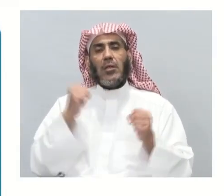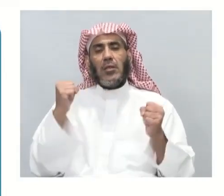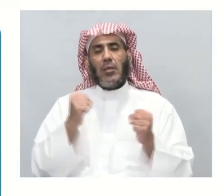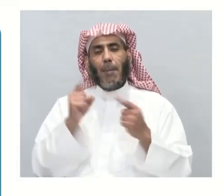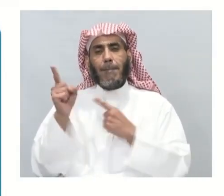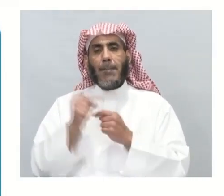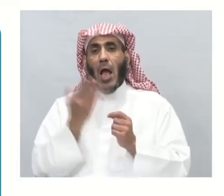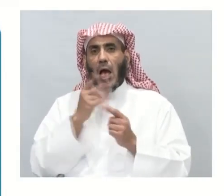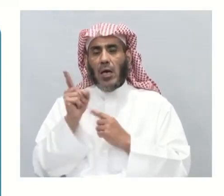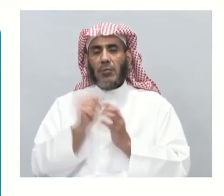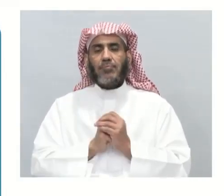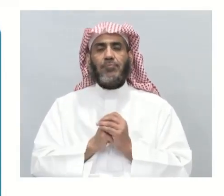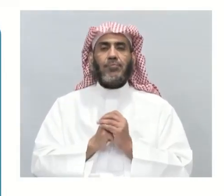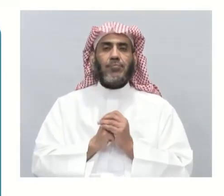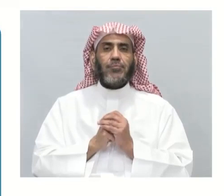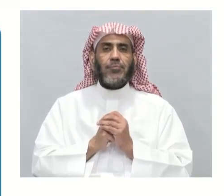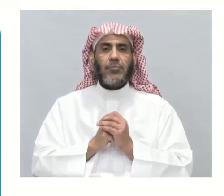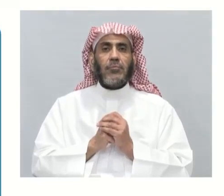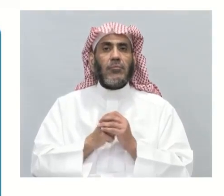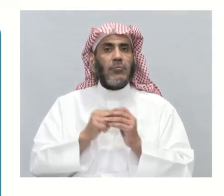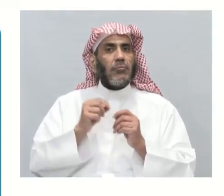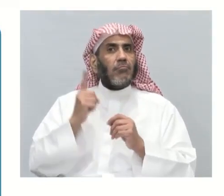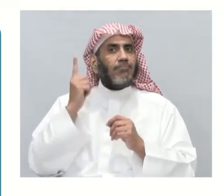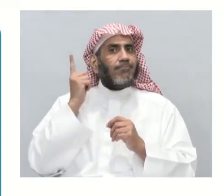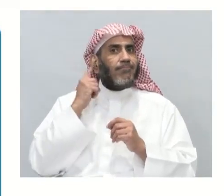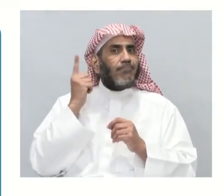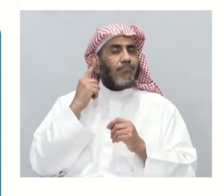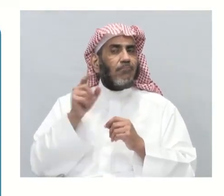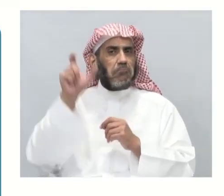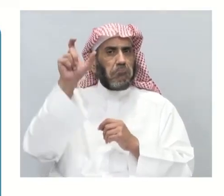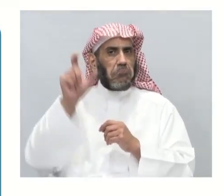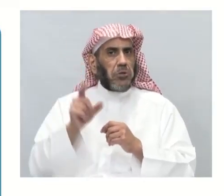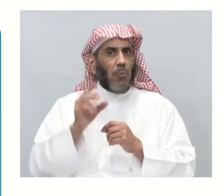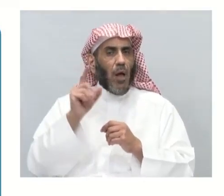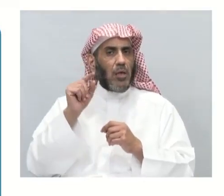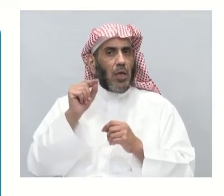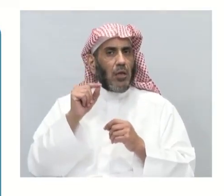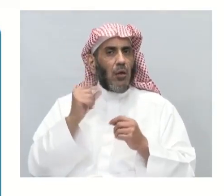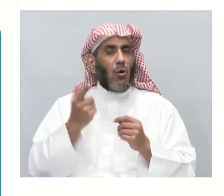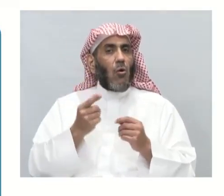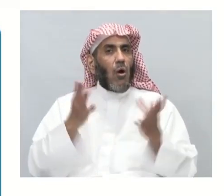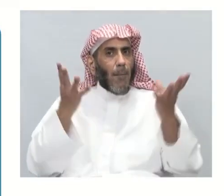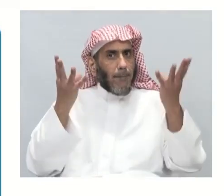يقول اقرا المستمع الجيد متعلم جيد المستمع الجيد